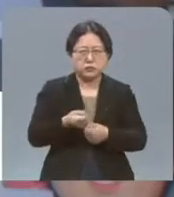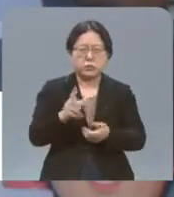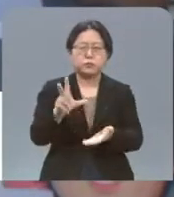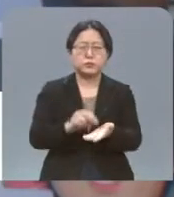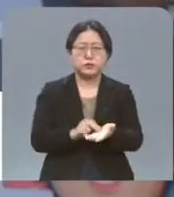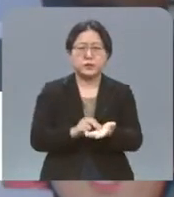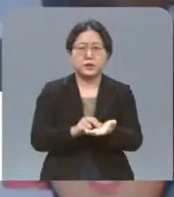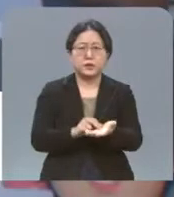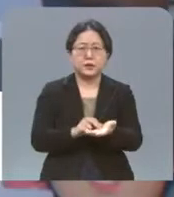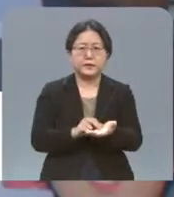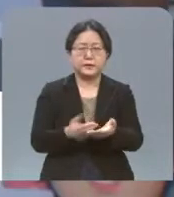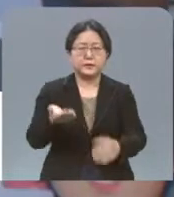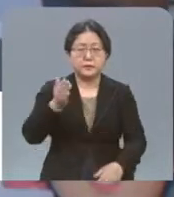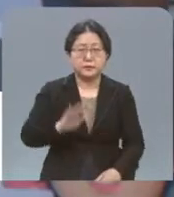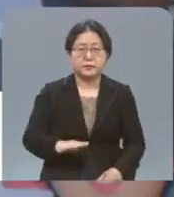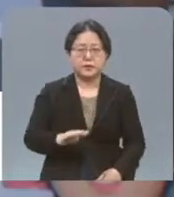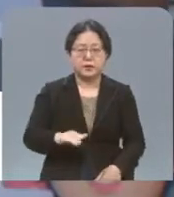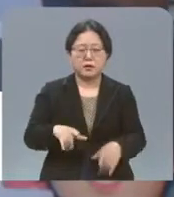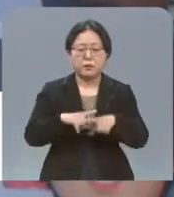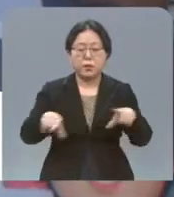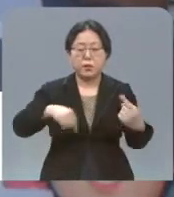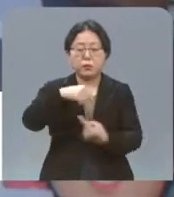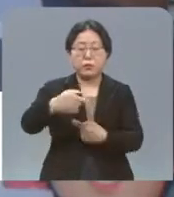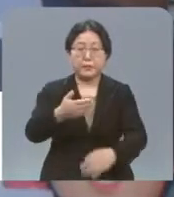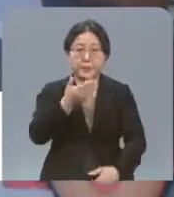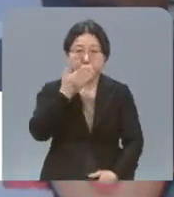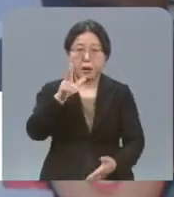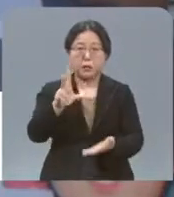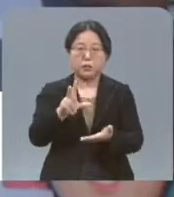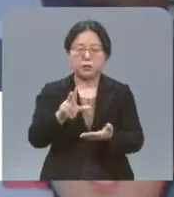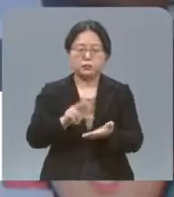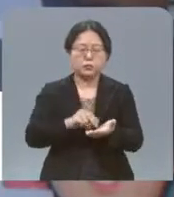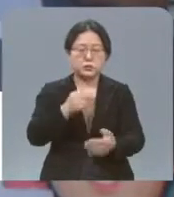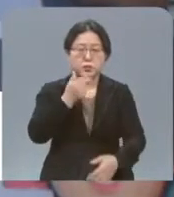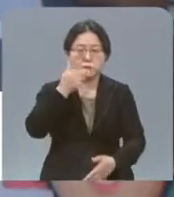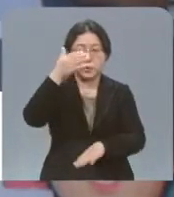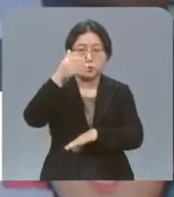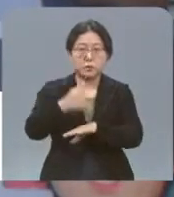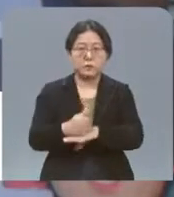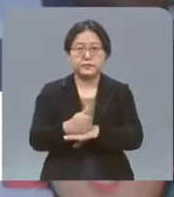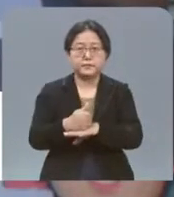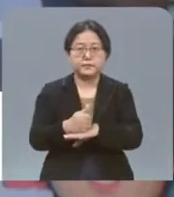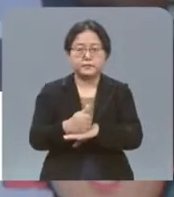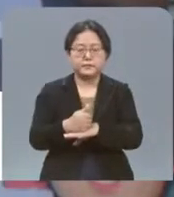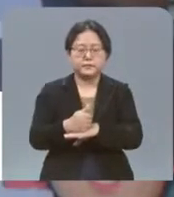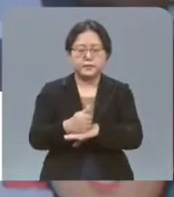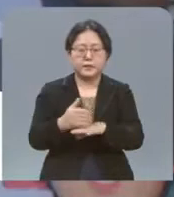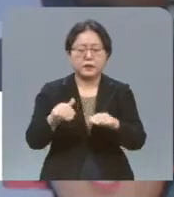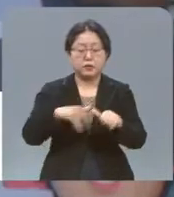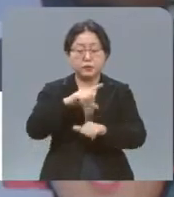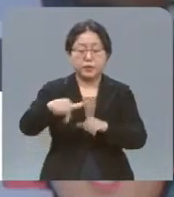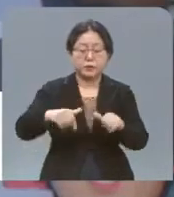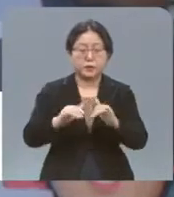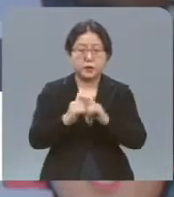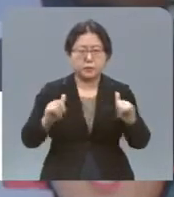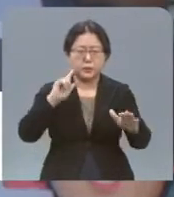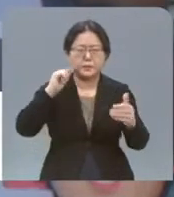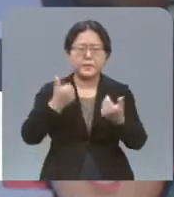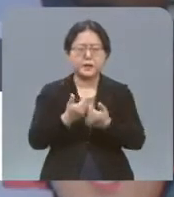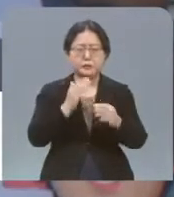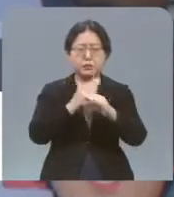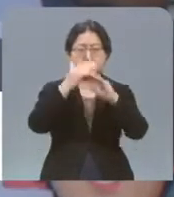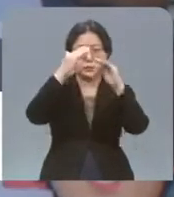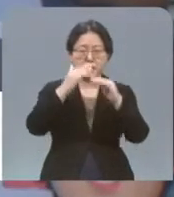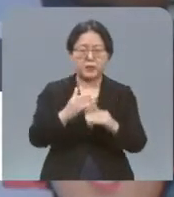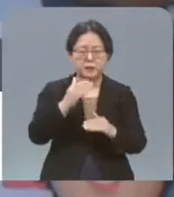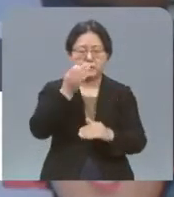지목됐습니다. 그런데도 정상 가동해도 문제가 없다는 결론이 났는데요. 이에 주민들이 반발하고 있습니다.